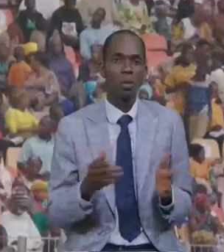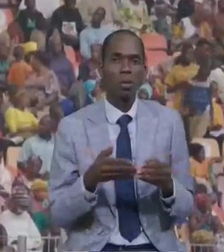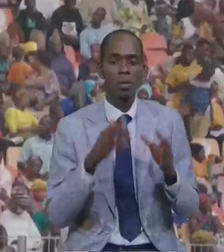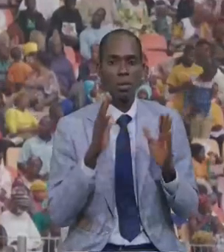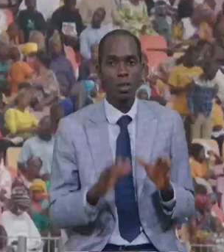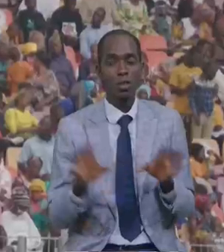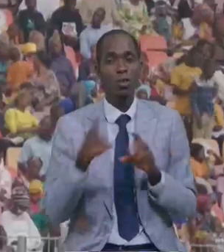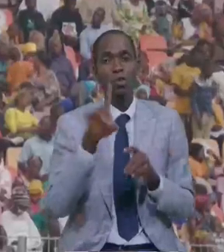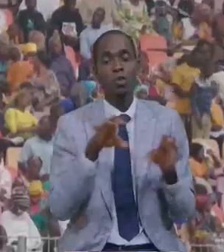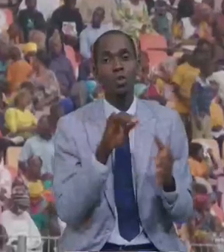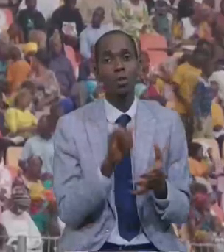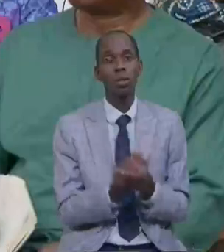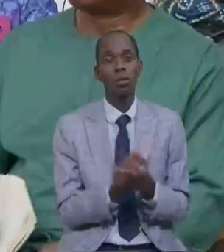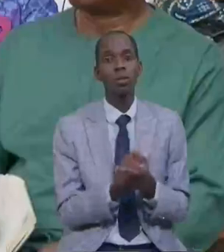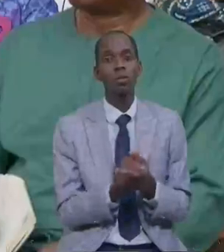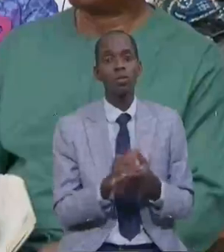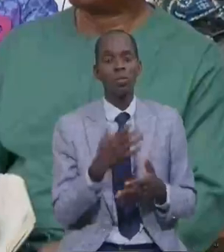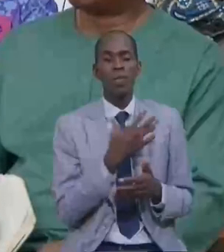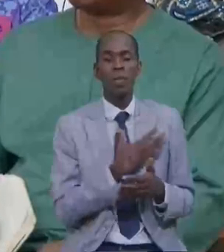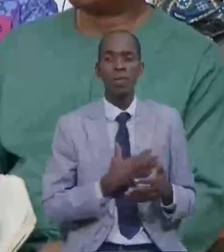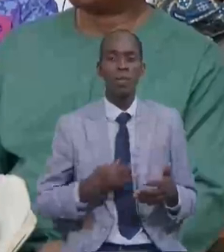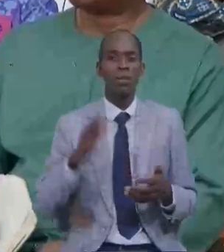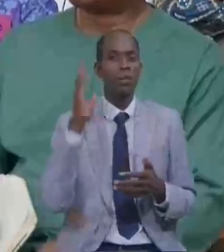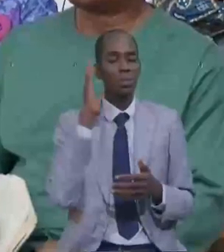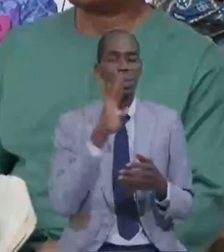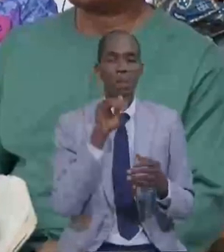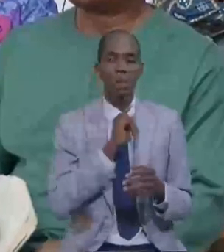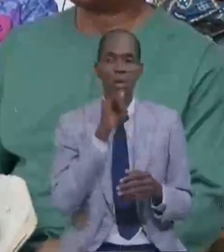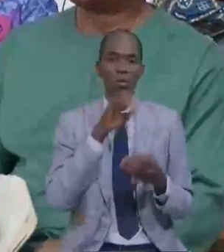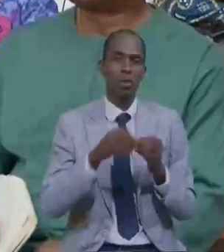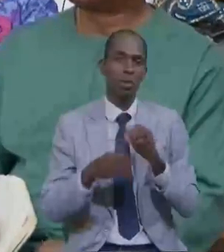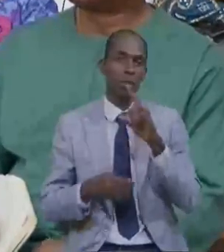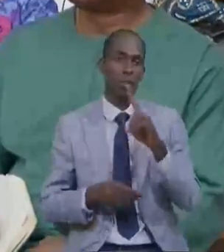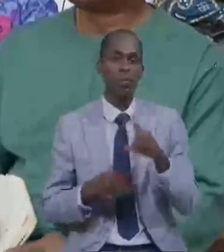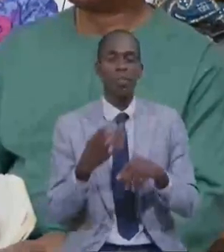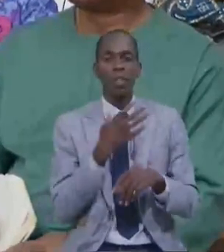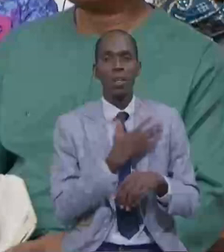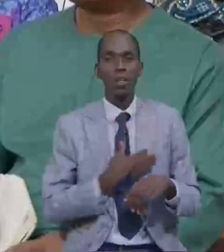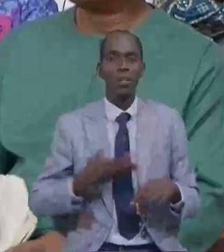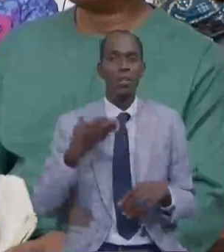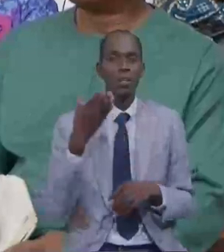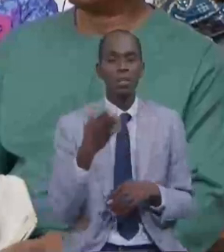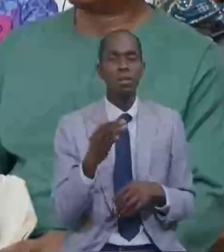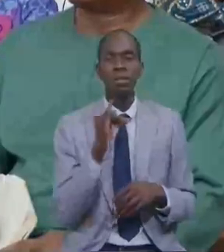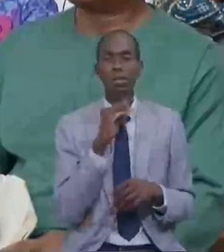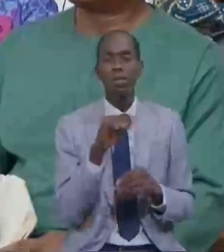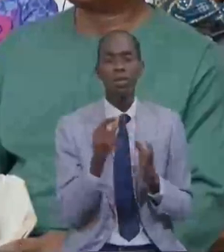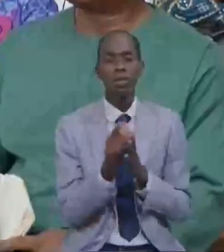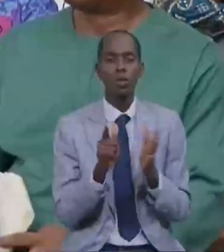Et aucune loi ne me contrôle. Vous savez, les gens qui sont sans loi n'iront pas au